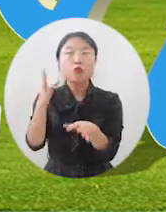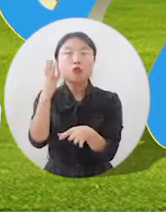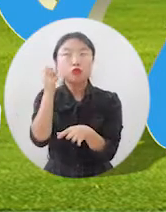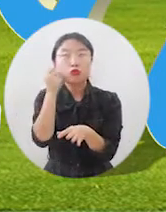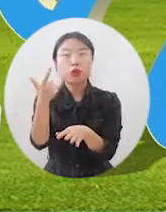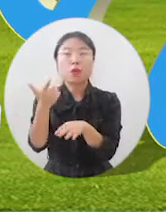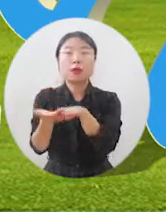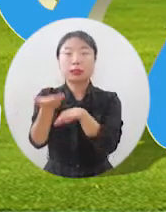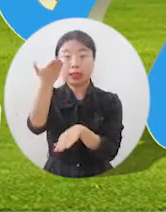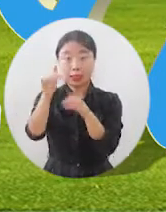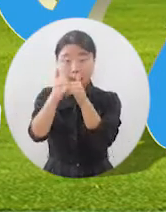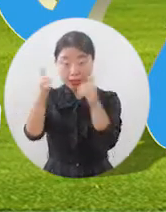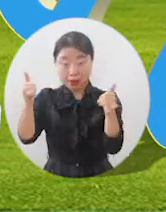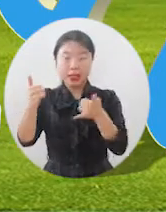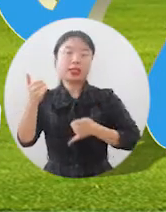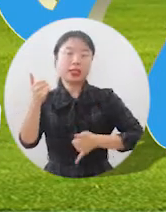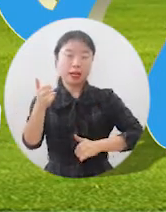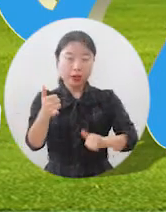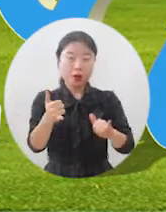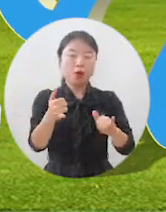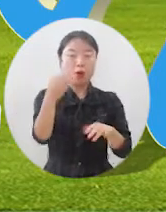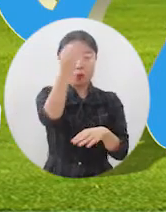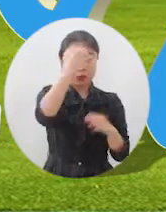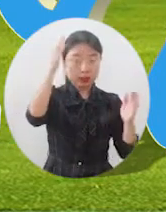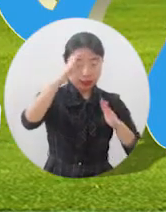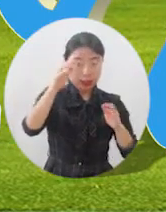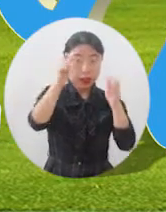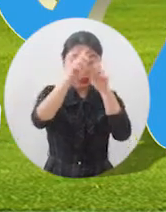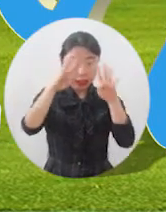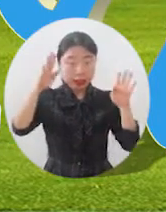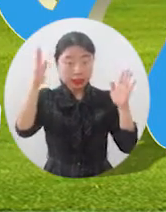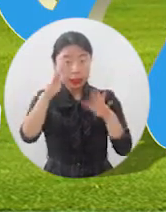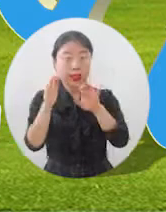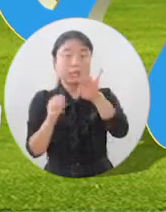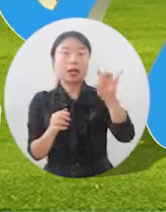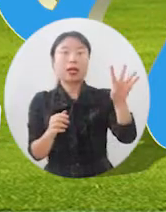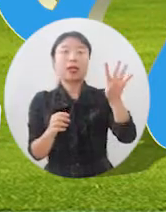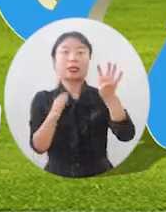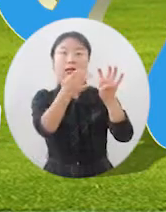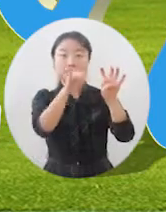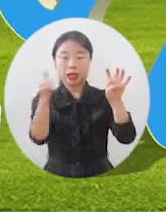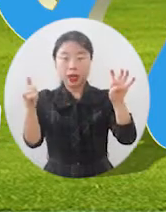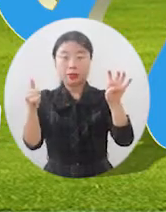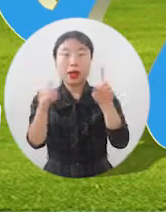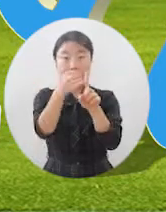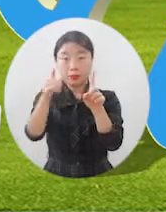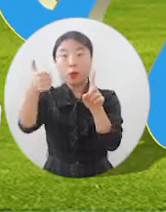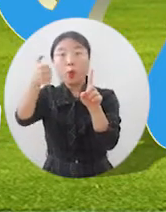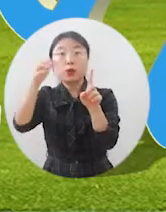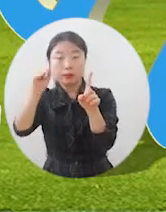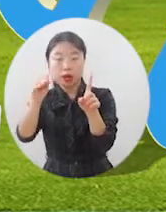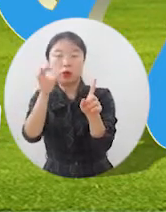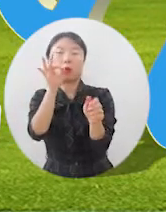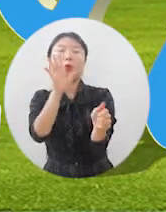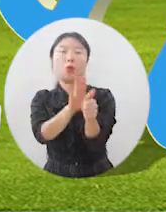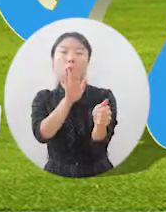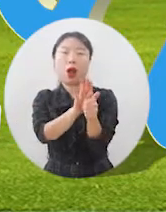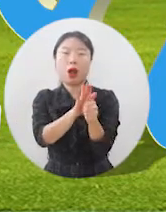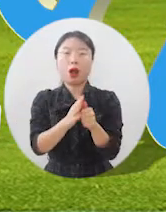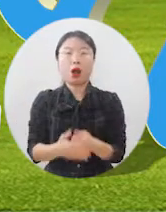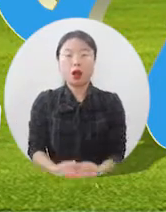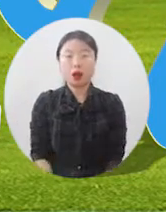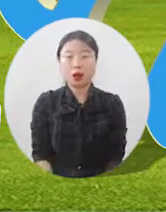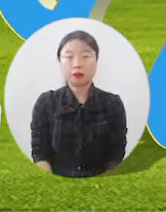거주지가 모두 의왕시인 소상공인의 고등대학생 자녀로 고등부 40명, 대학부 40명의 장학생을